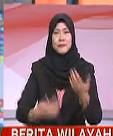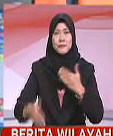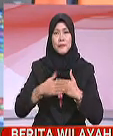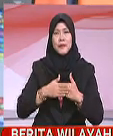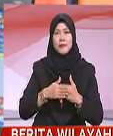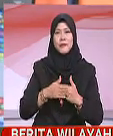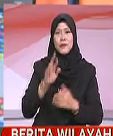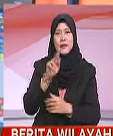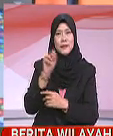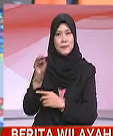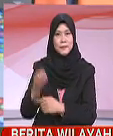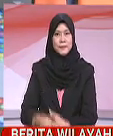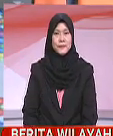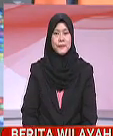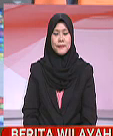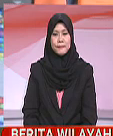studio.